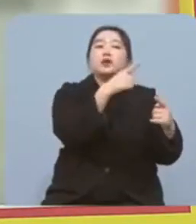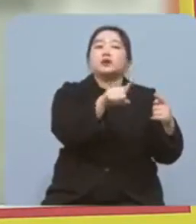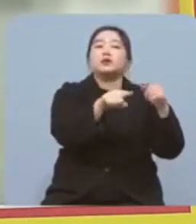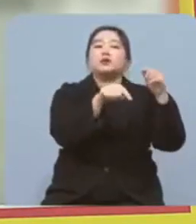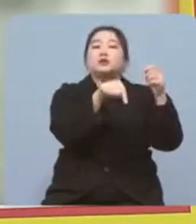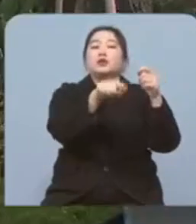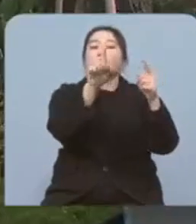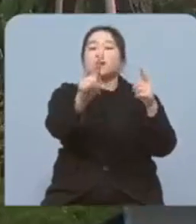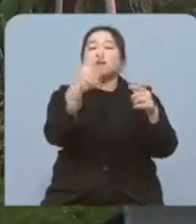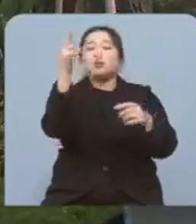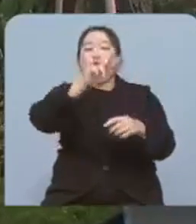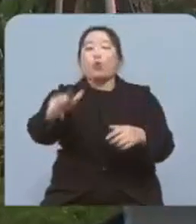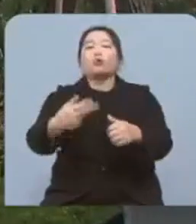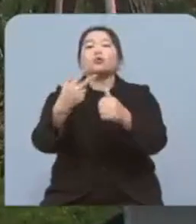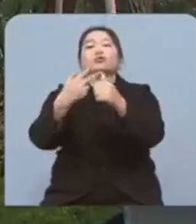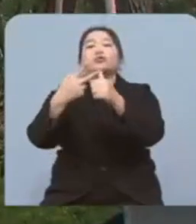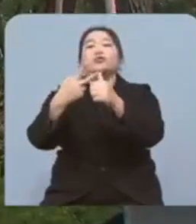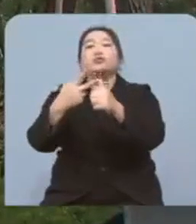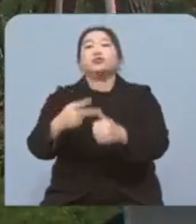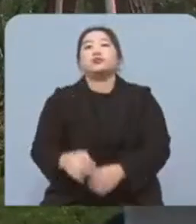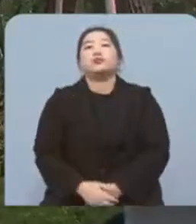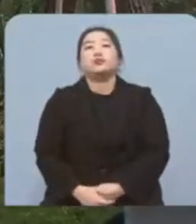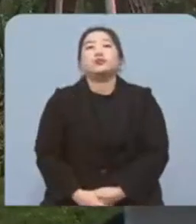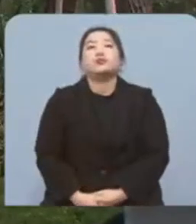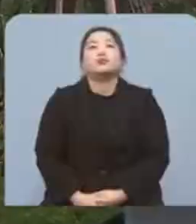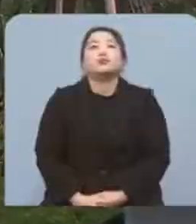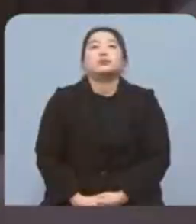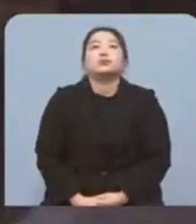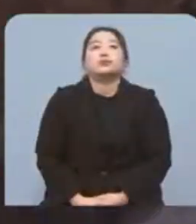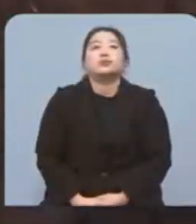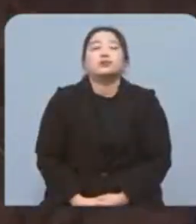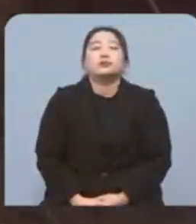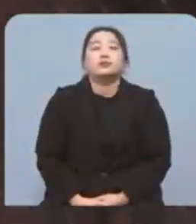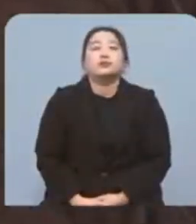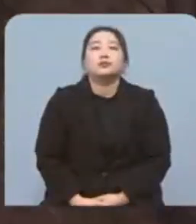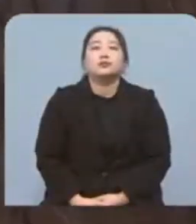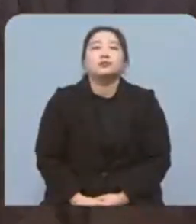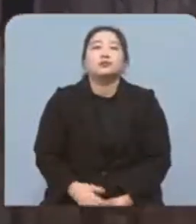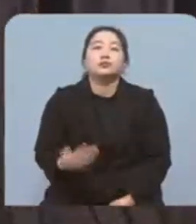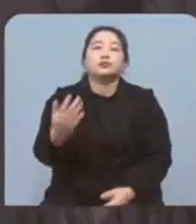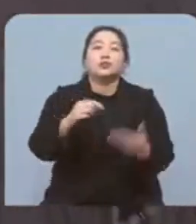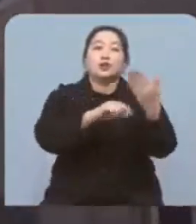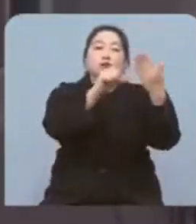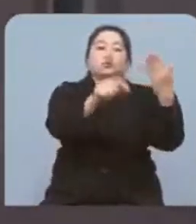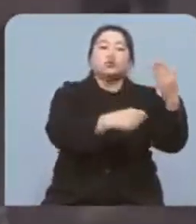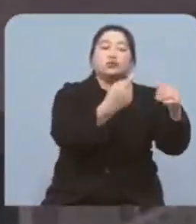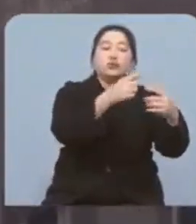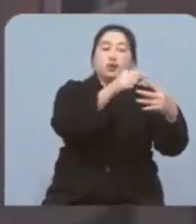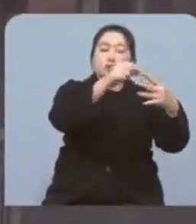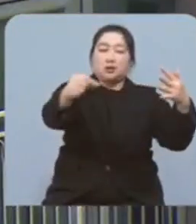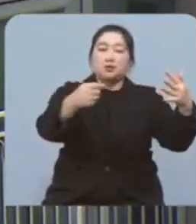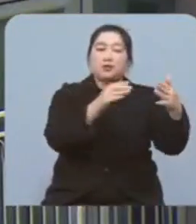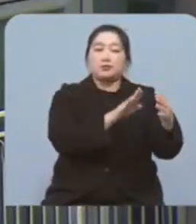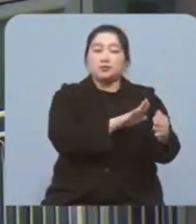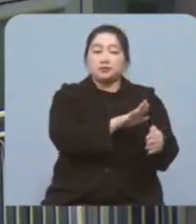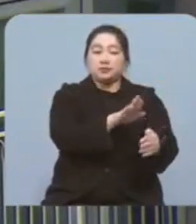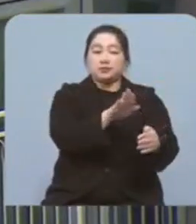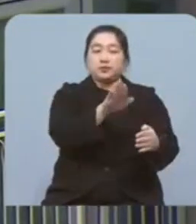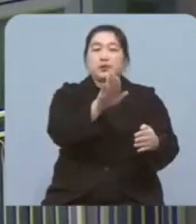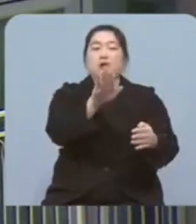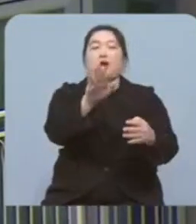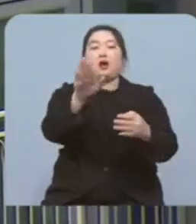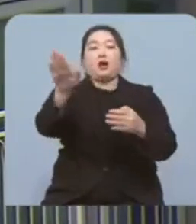제외하면 전국에서 두 번째로 높은 수치를 기록했습니다 월 첫째주 상전에